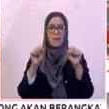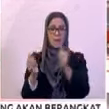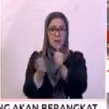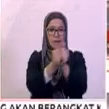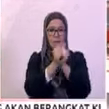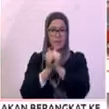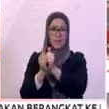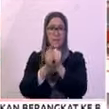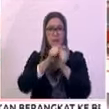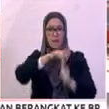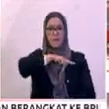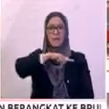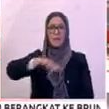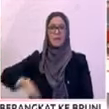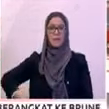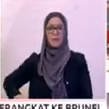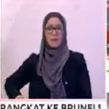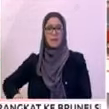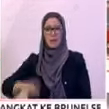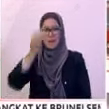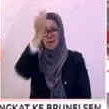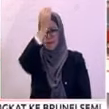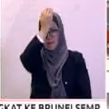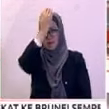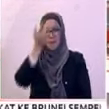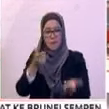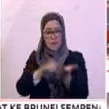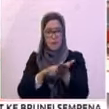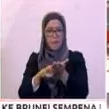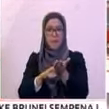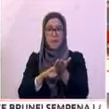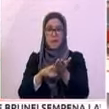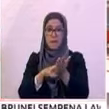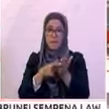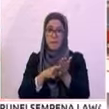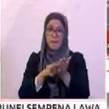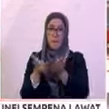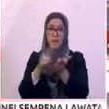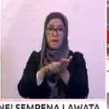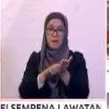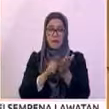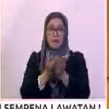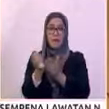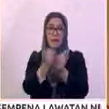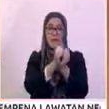Maimunah Iskandariah. Laporan lanjut bersama wartawan Dian Fatihah Mano.